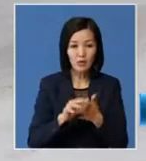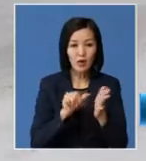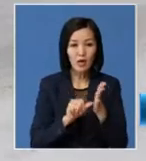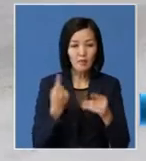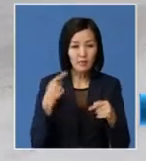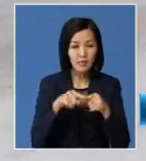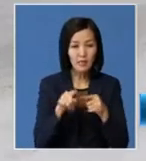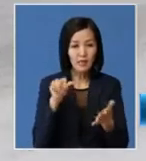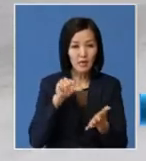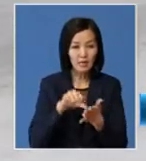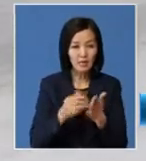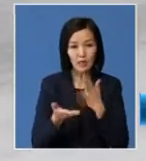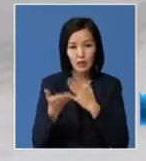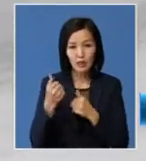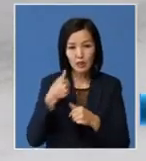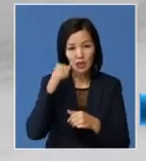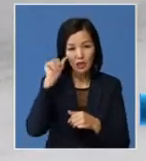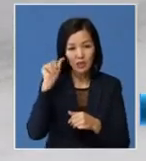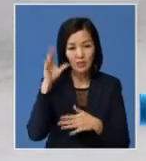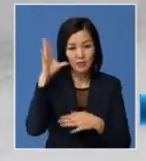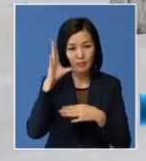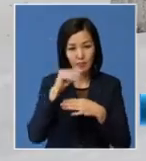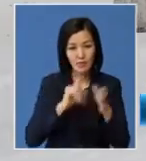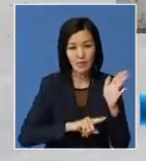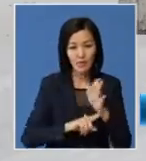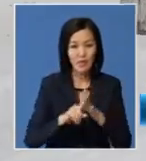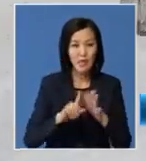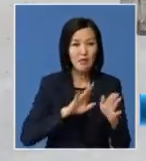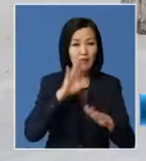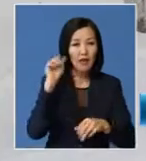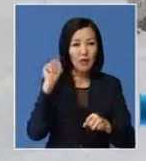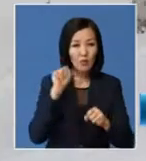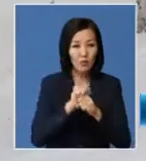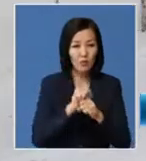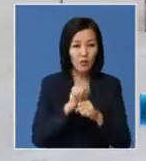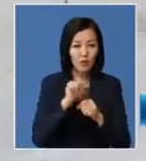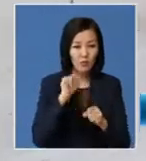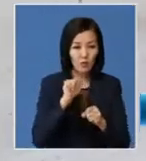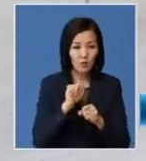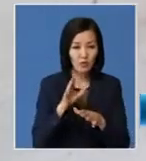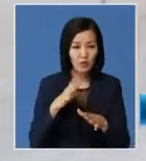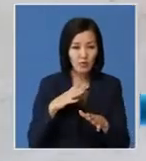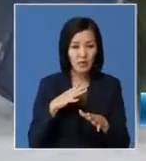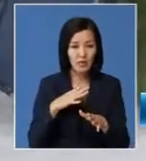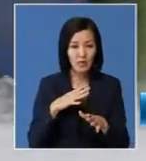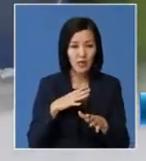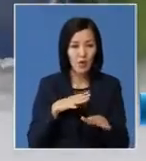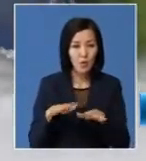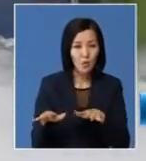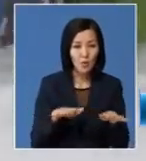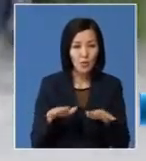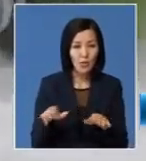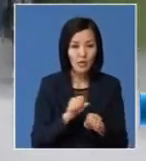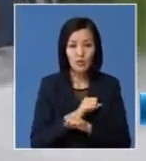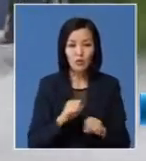техника жұмылдырылды. Кеше кешкісін жауа бастаған қар таңғы 10-да тоқтады. Жалпы қаланың коммуналдық қызметі көктайғақты болдырмау,